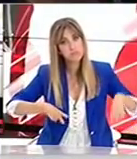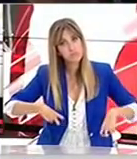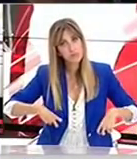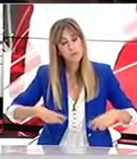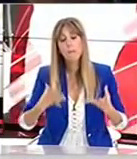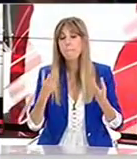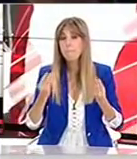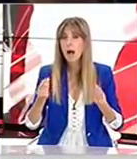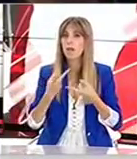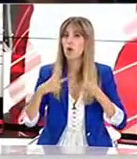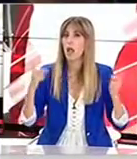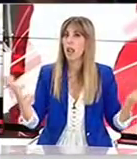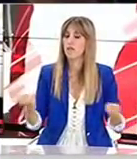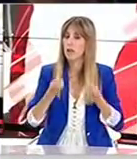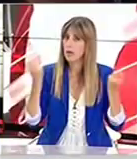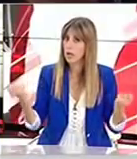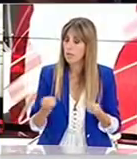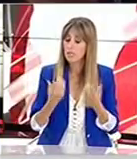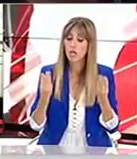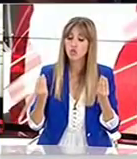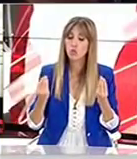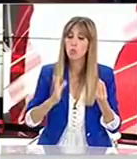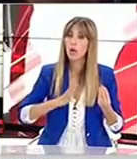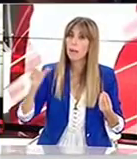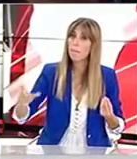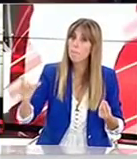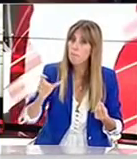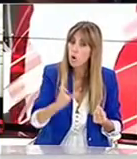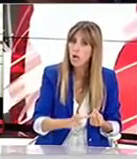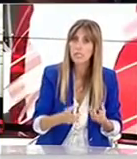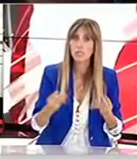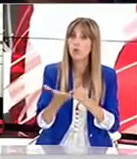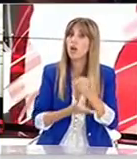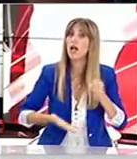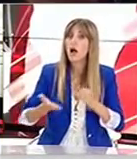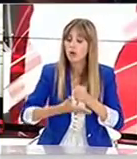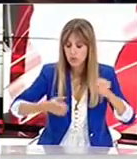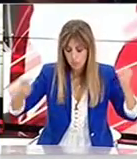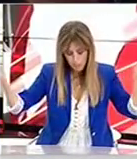πολιτών, αλλά και αγροτών. Βγαίνουν αγροτεμάχια για χρέη 5 και 10 χιλιάδων ευρώ,